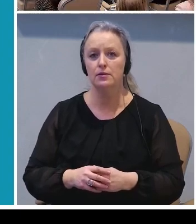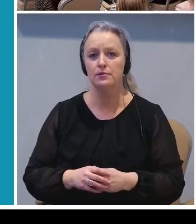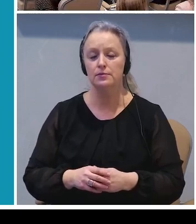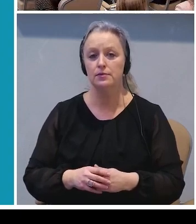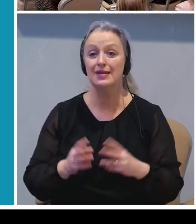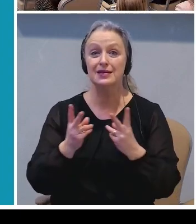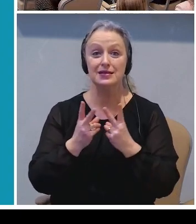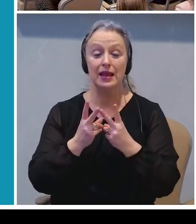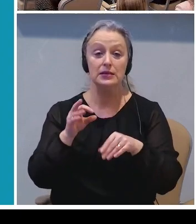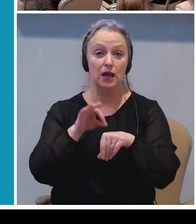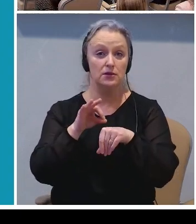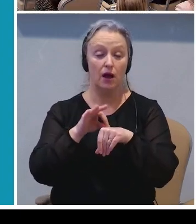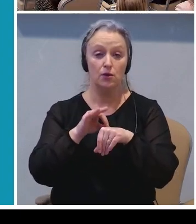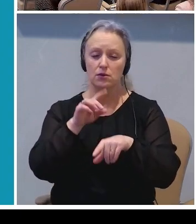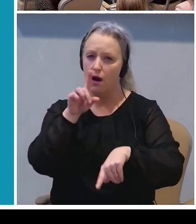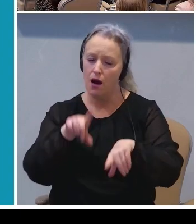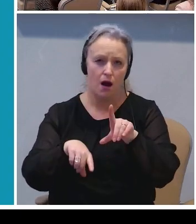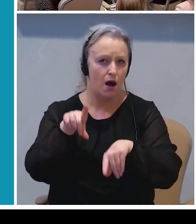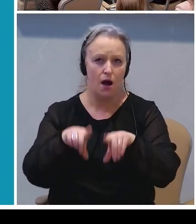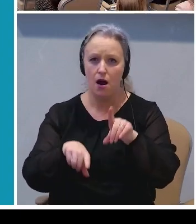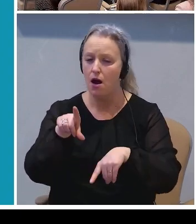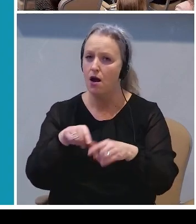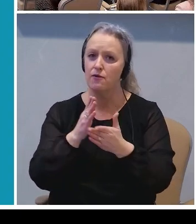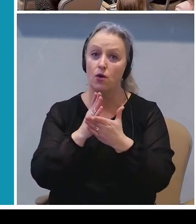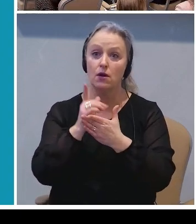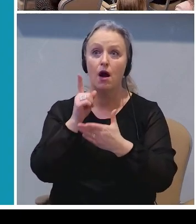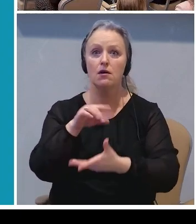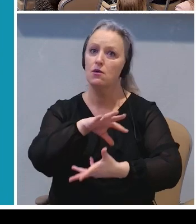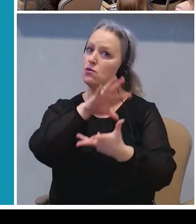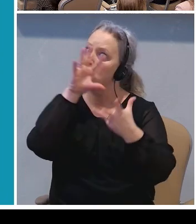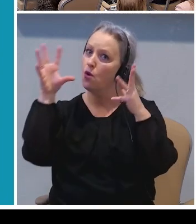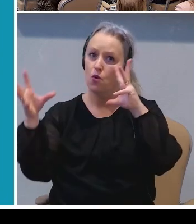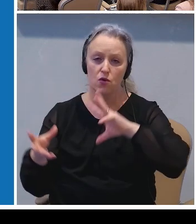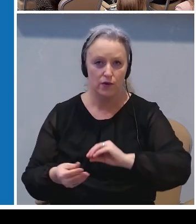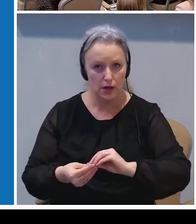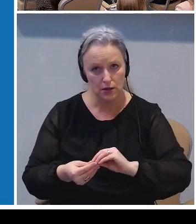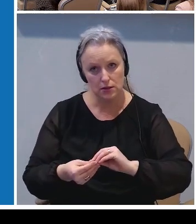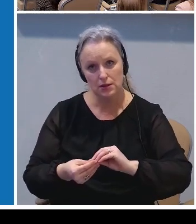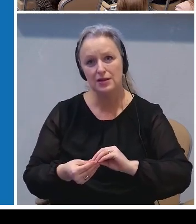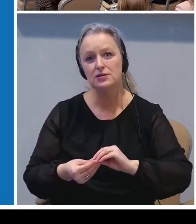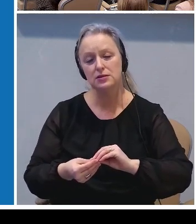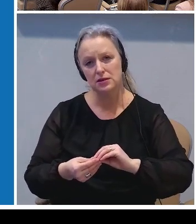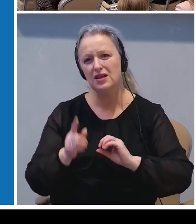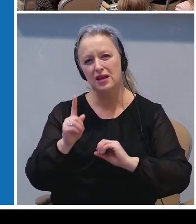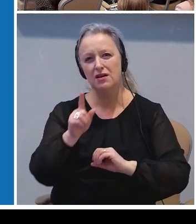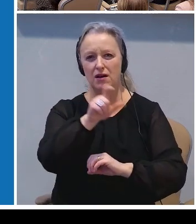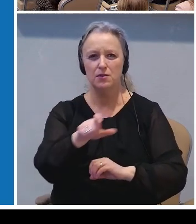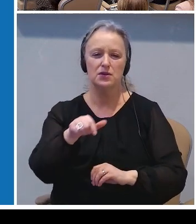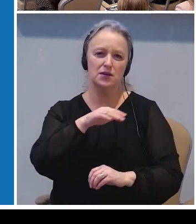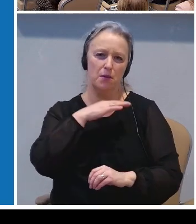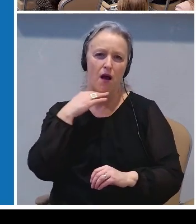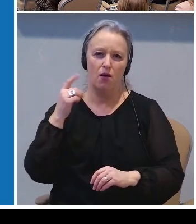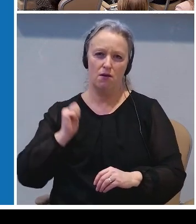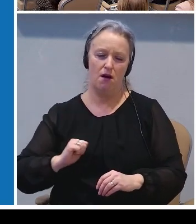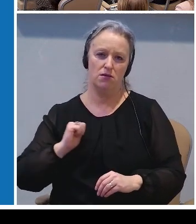Sellised haigused on harva esinevad, kuid kui kõik kokku võtta, on neid kannatab nende all küllaltki palju allogenic inimesi. transplant. So this is what we've